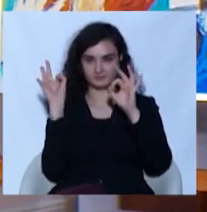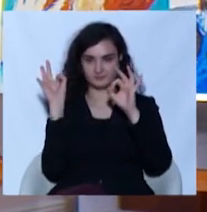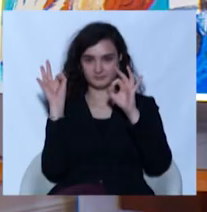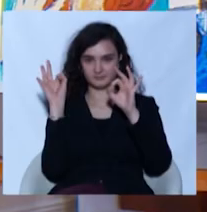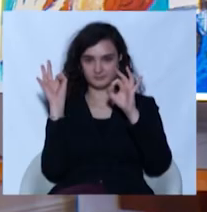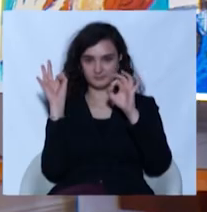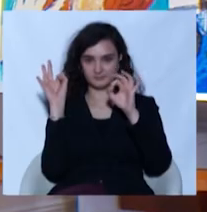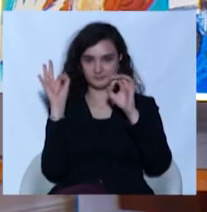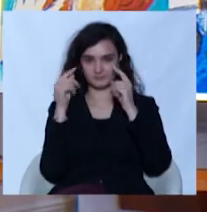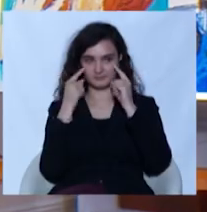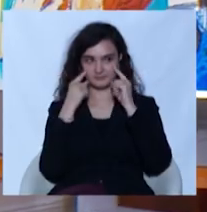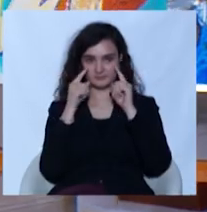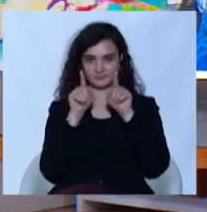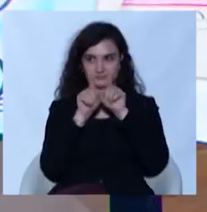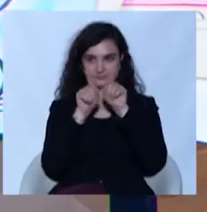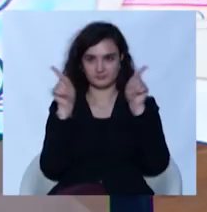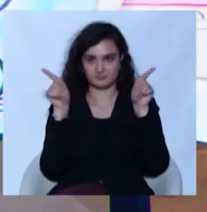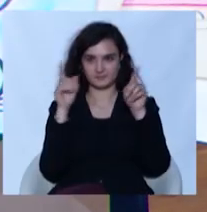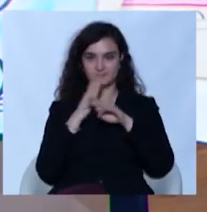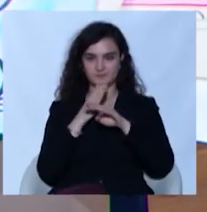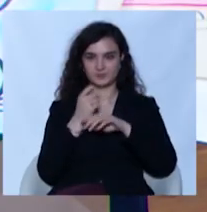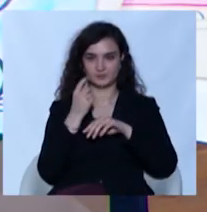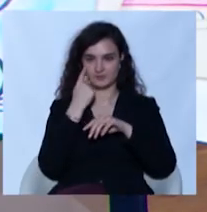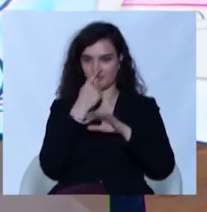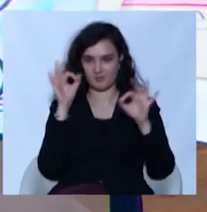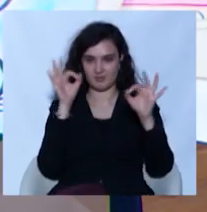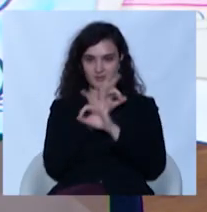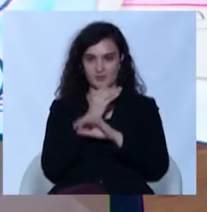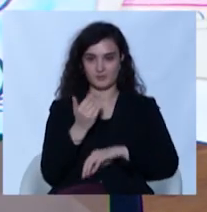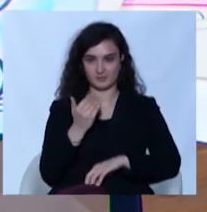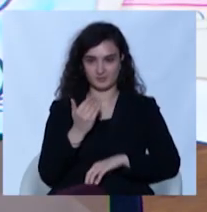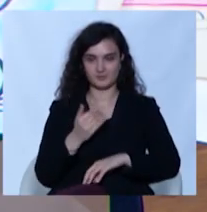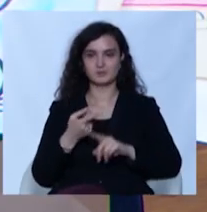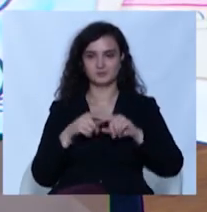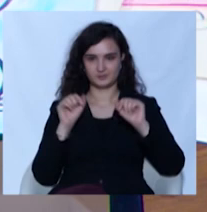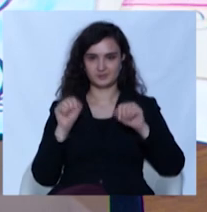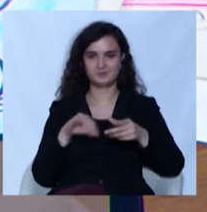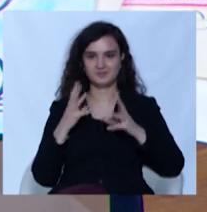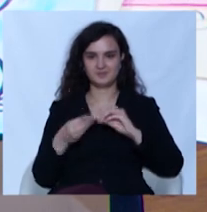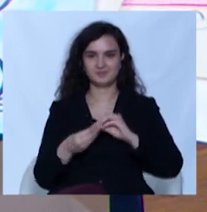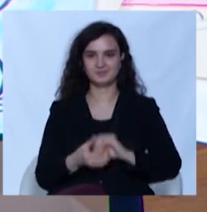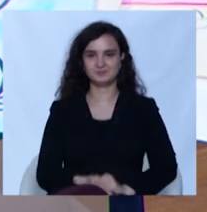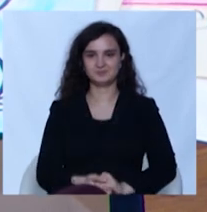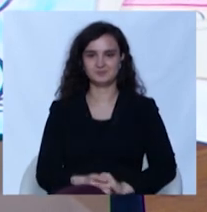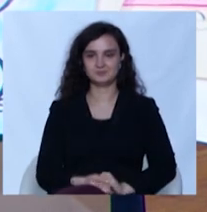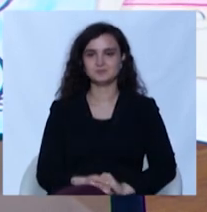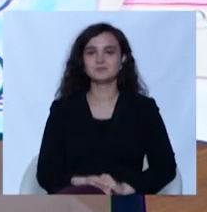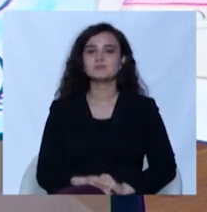ნუ გამოვდის, რომ ცოტა ვაელმებთ თვალებს, თუმცა ეგეც შეიძლება, ყველაფერი შეიძლება.